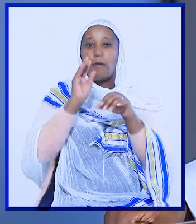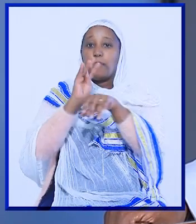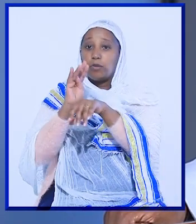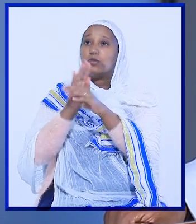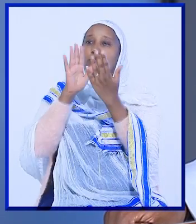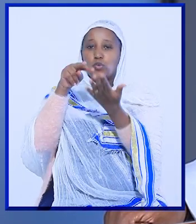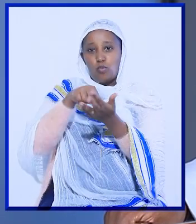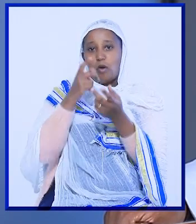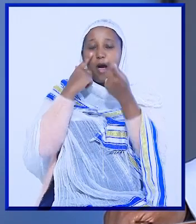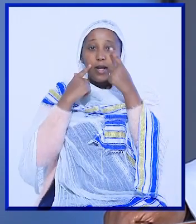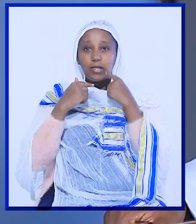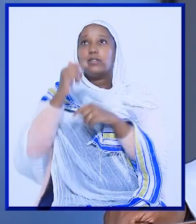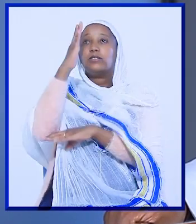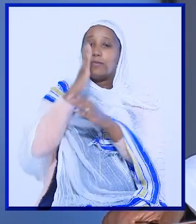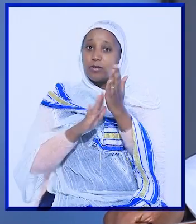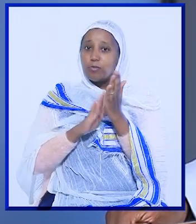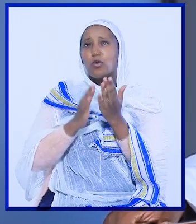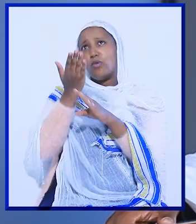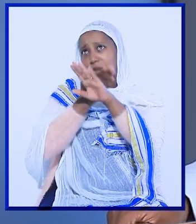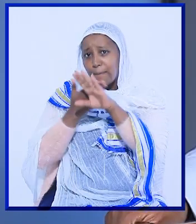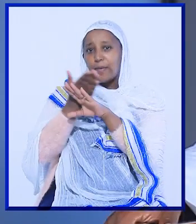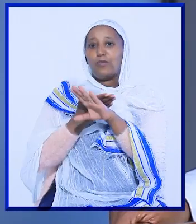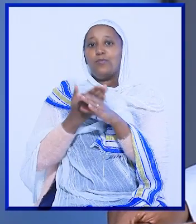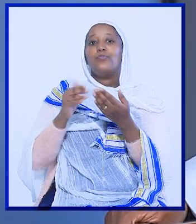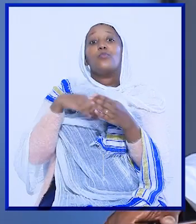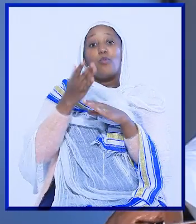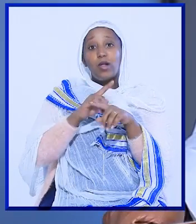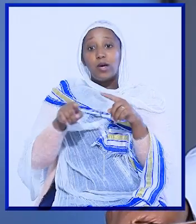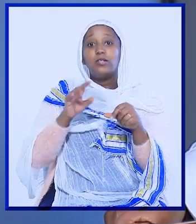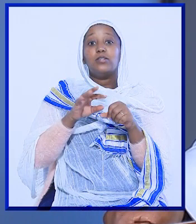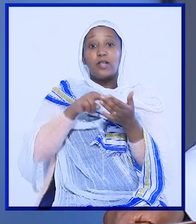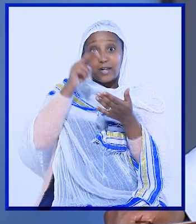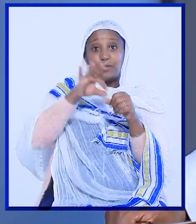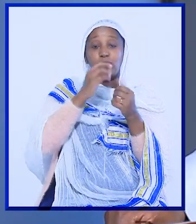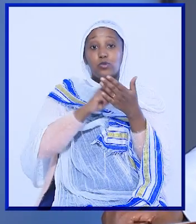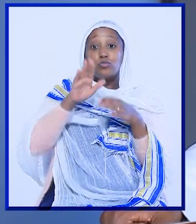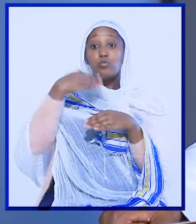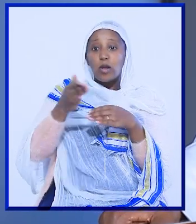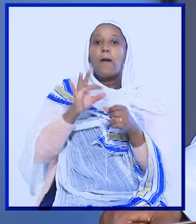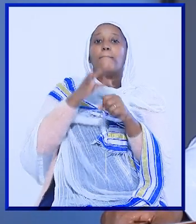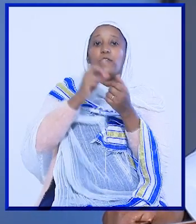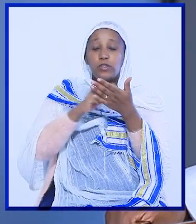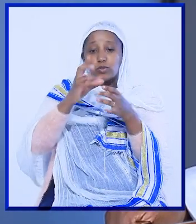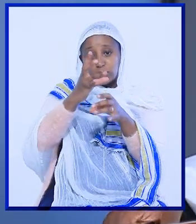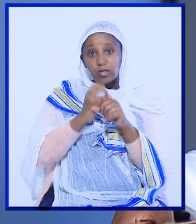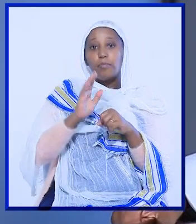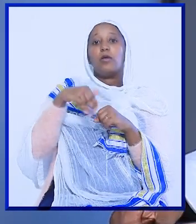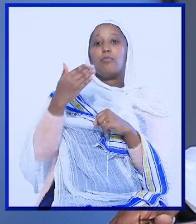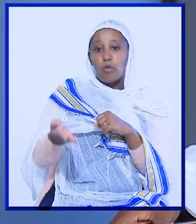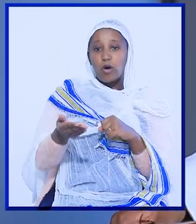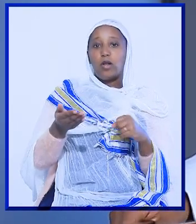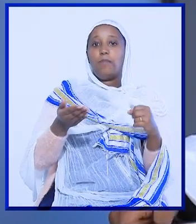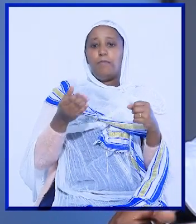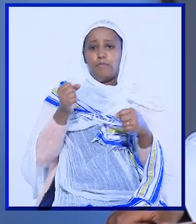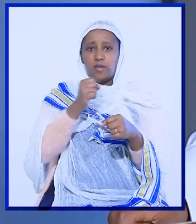ታላቅ ንስሐም ገባ። በቤተ መቅደሱ ፊት ቆሞ አለቀሰ። እግዚአብሔር እንዲምረው ለመነ፣ ተማጸነ። በኋላ ግን ከርደተ መንፈስ ቅዱስ በኋላ መንፈስ